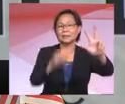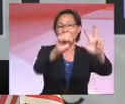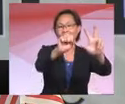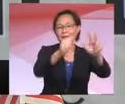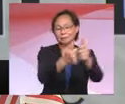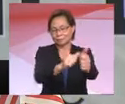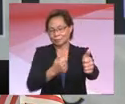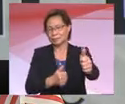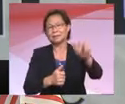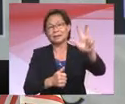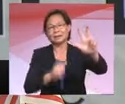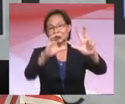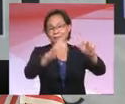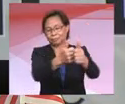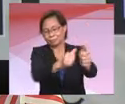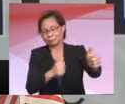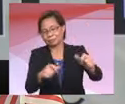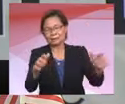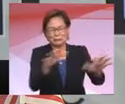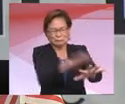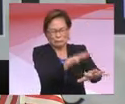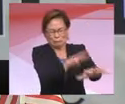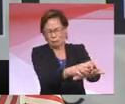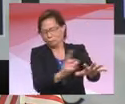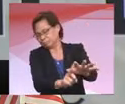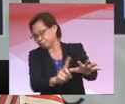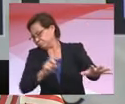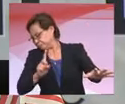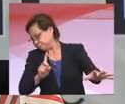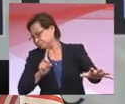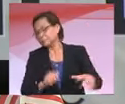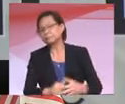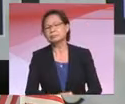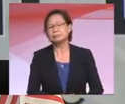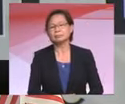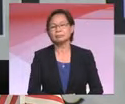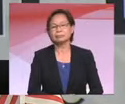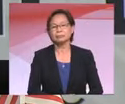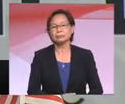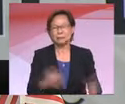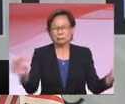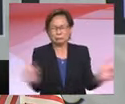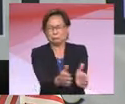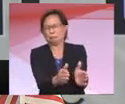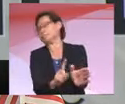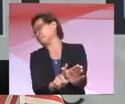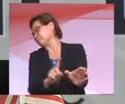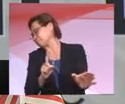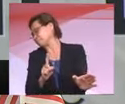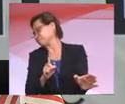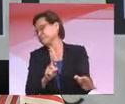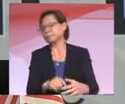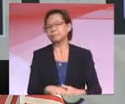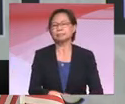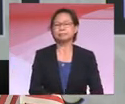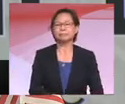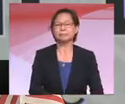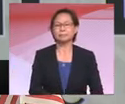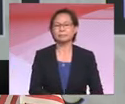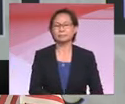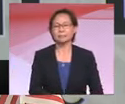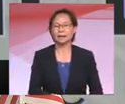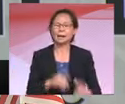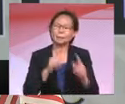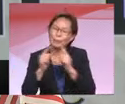dan 3C. Kawasan yang sesak iaitu crowded places, elakkan kawasan yang sempit, confined spaces, dan